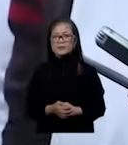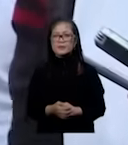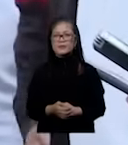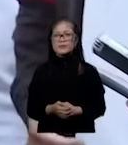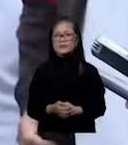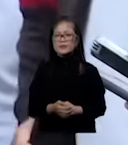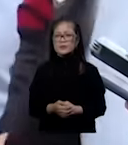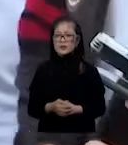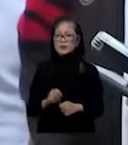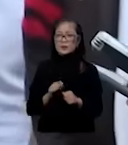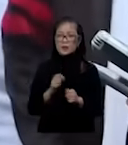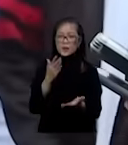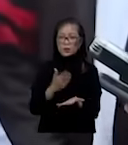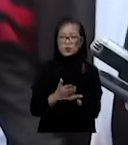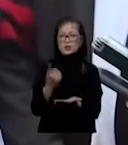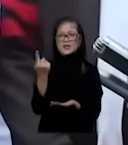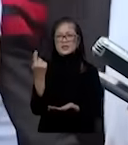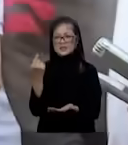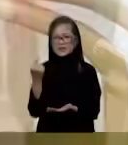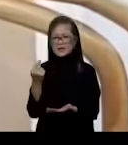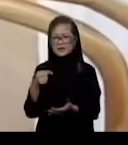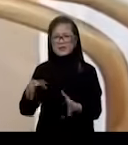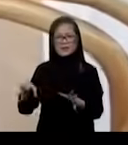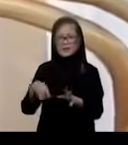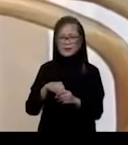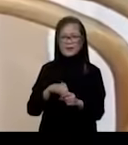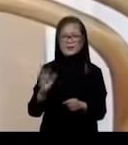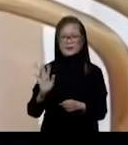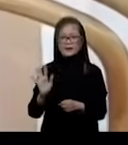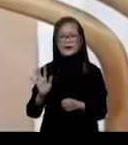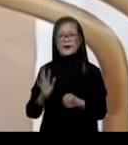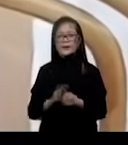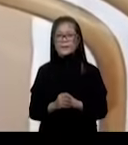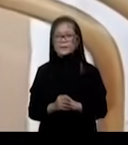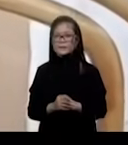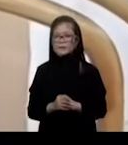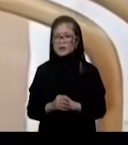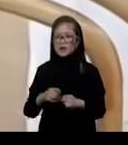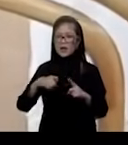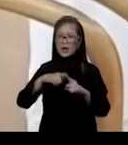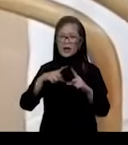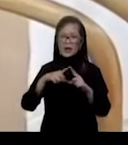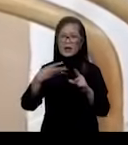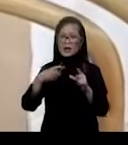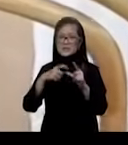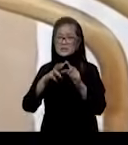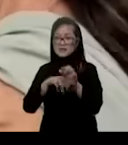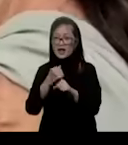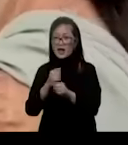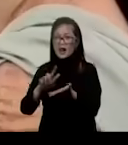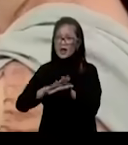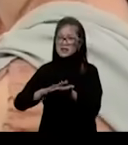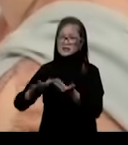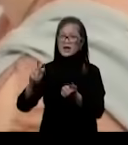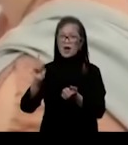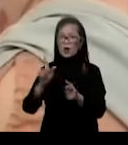bisa memutuskan sendiri, dan saya enggak akan ikut-ikut. Ya. Jalan Kaisang diperkirakan akan mulus, tentu jika maju menjadi wali